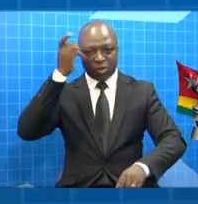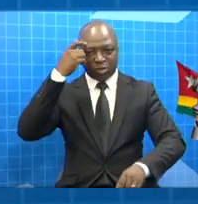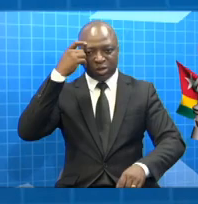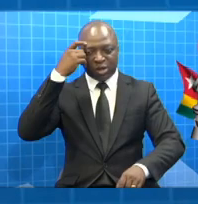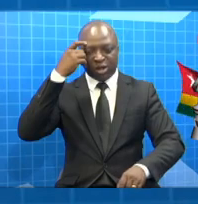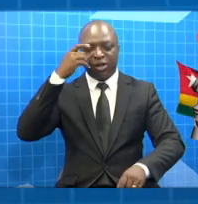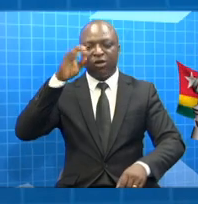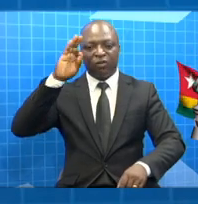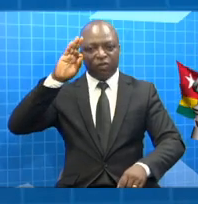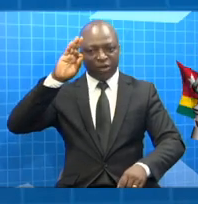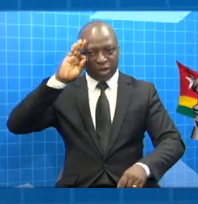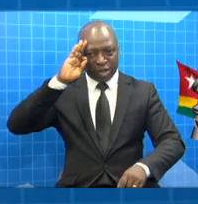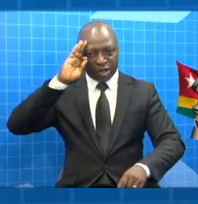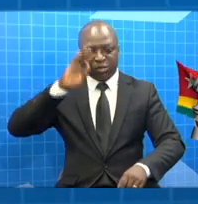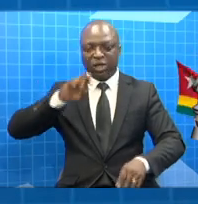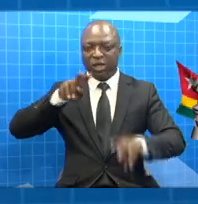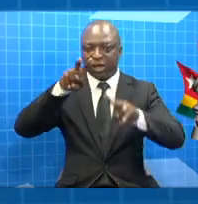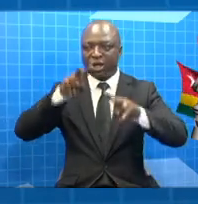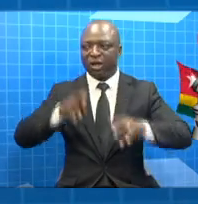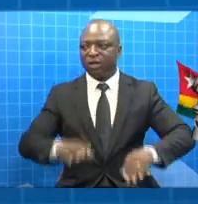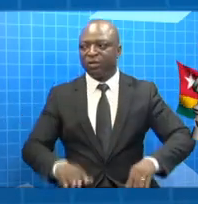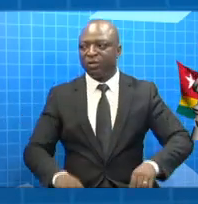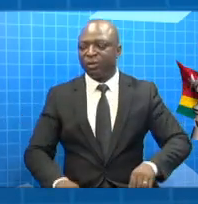République, Faure Essosimna Gnassingbé?